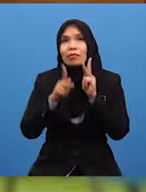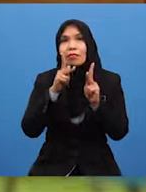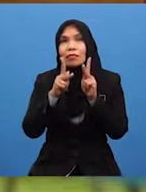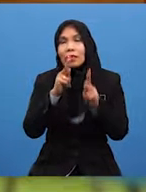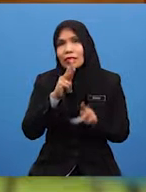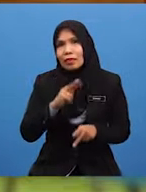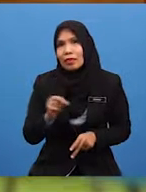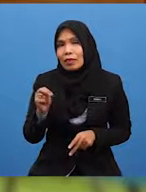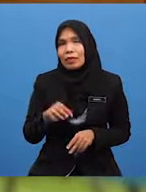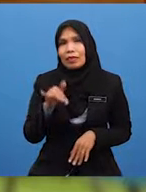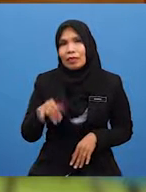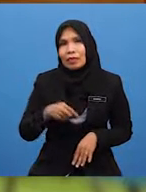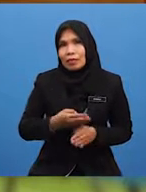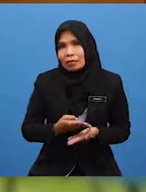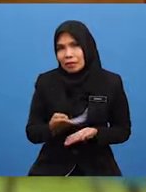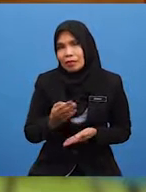yang diberi.